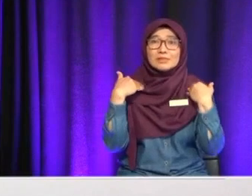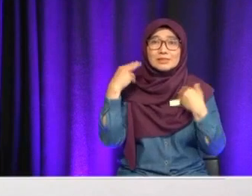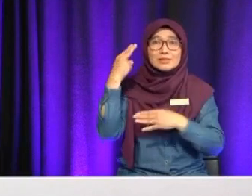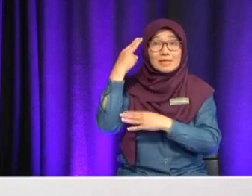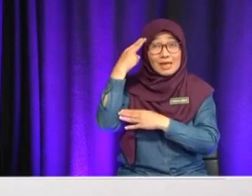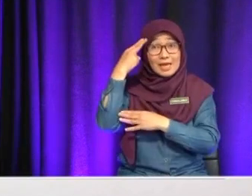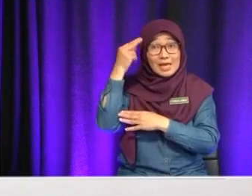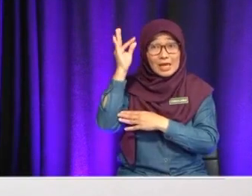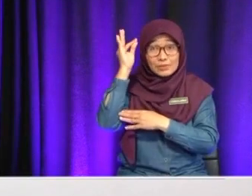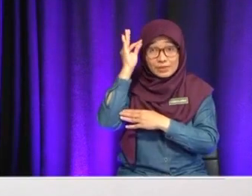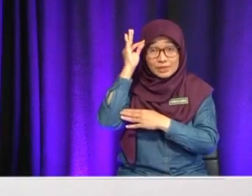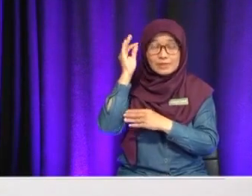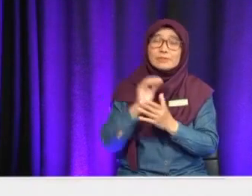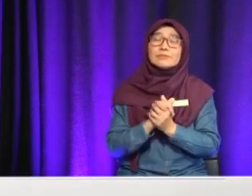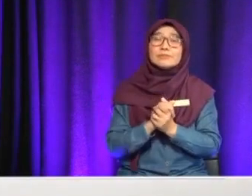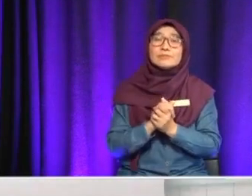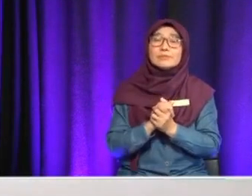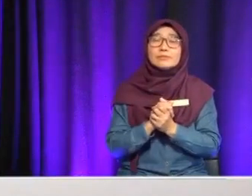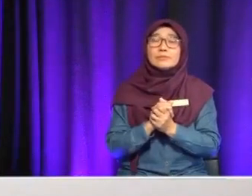Hafi. Dipersilakan.